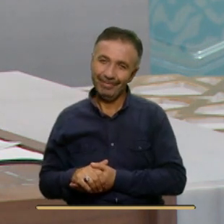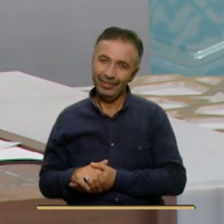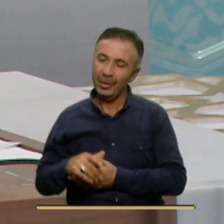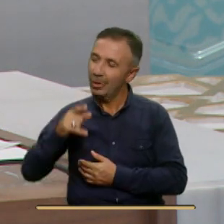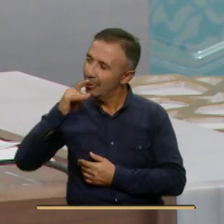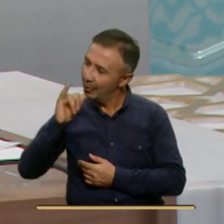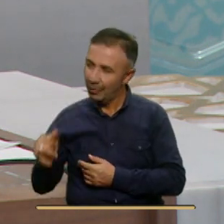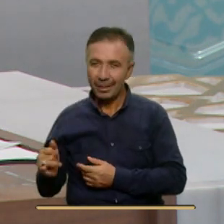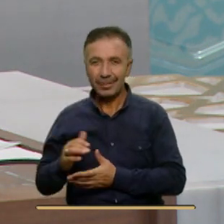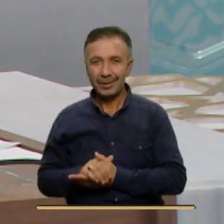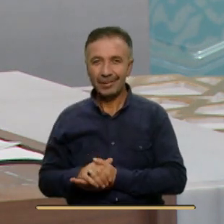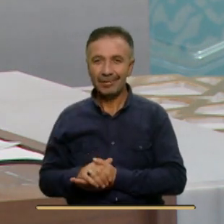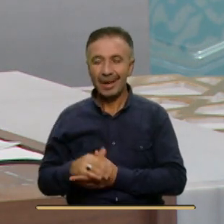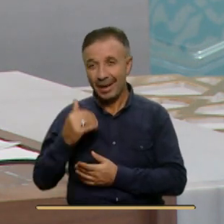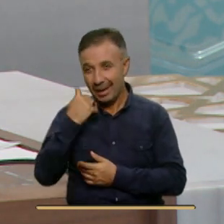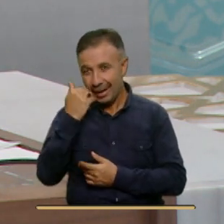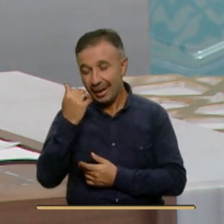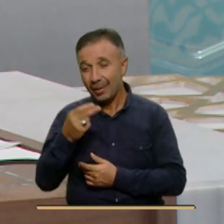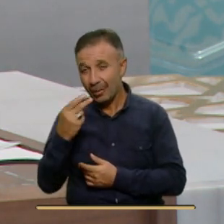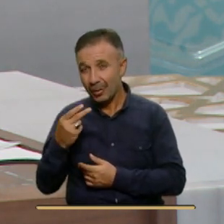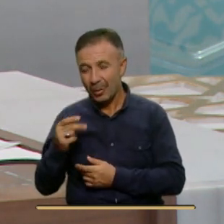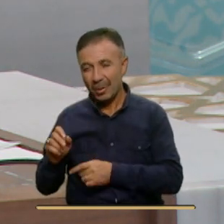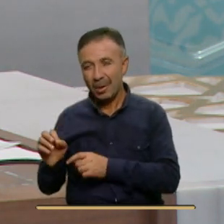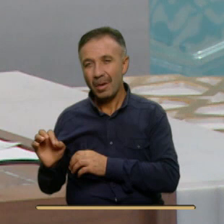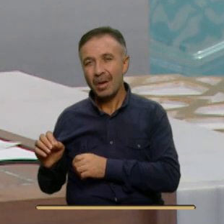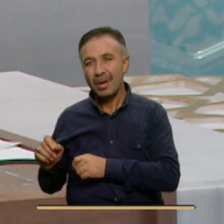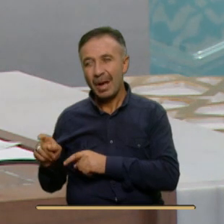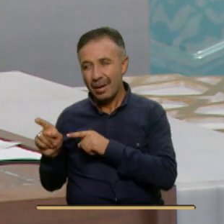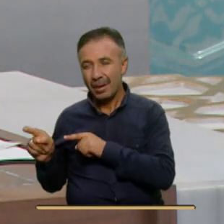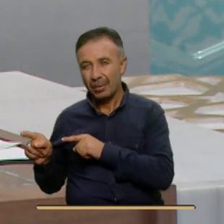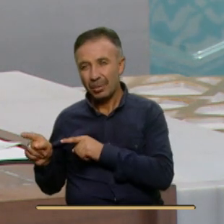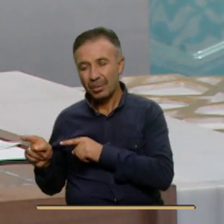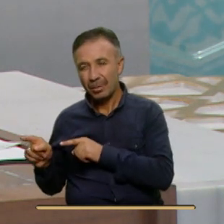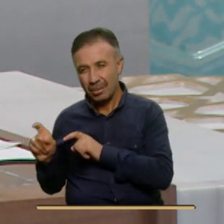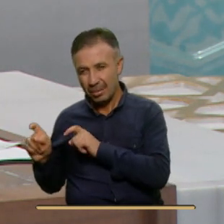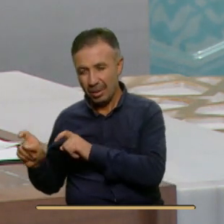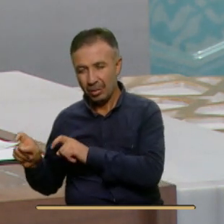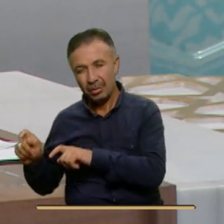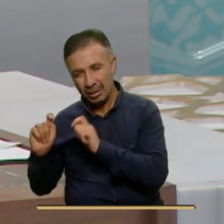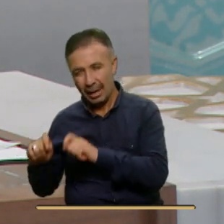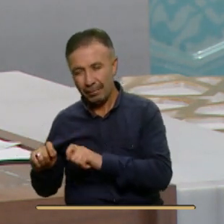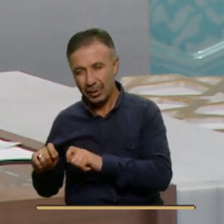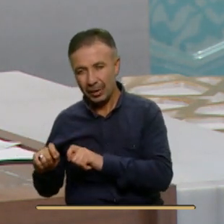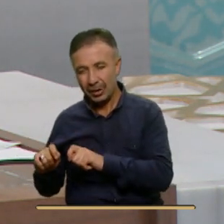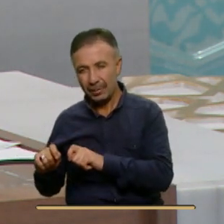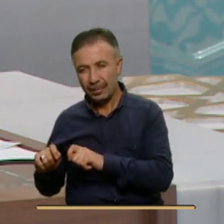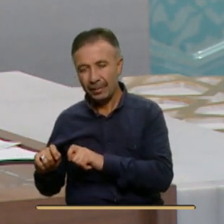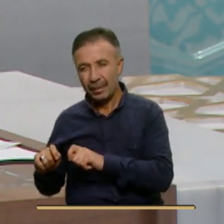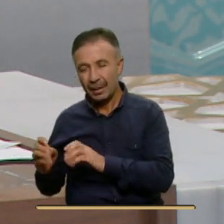küfretmiş, yalan söylemiş, dedikodusunu yapmış, iftira eylemiş, hakka